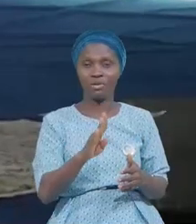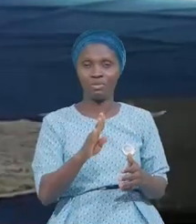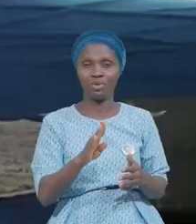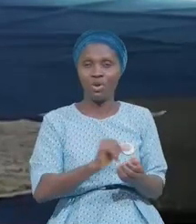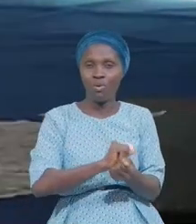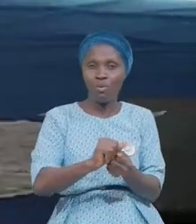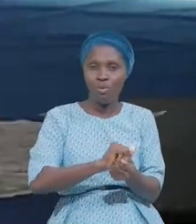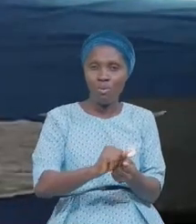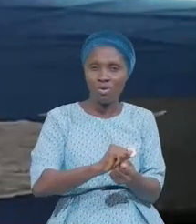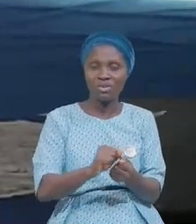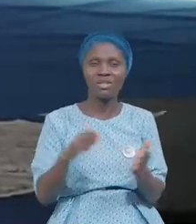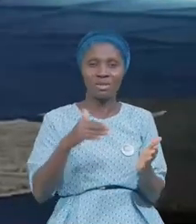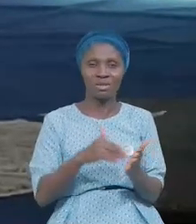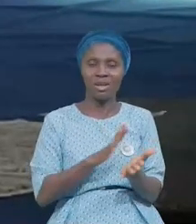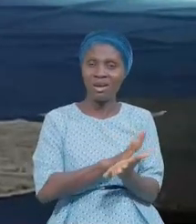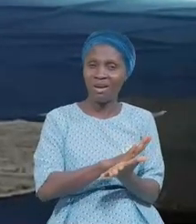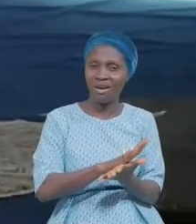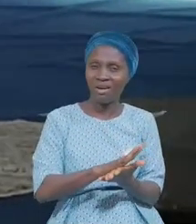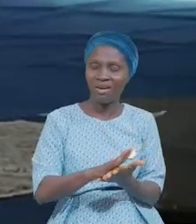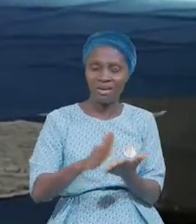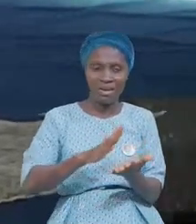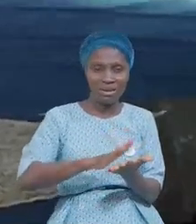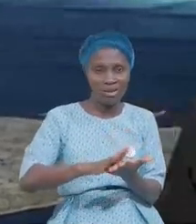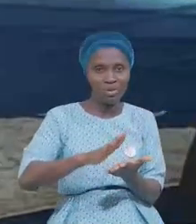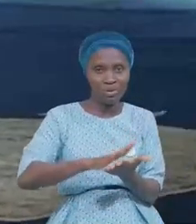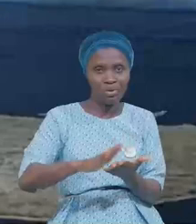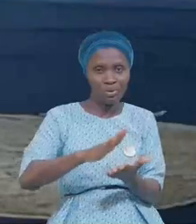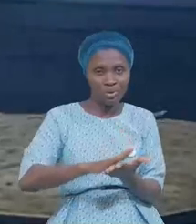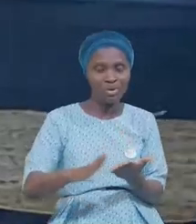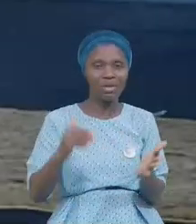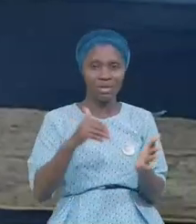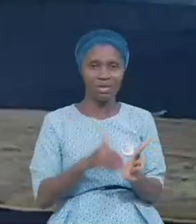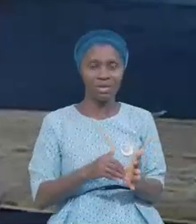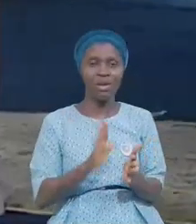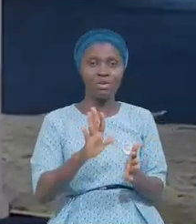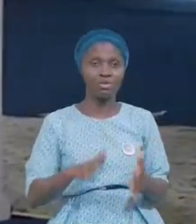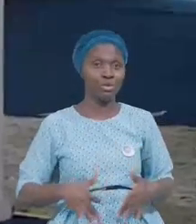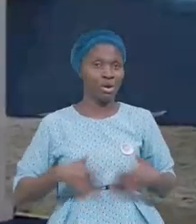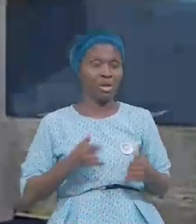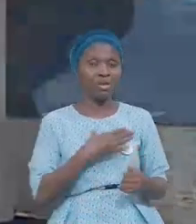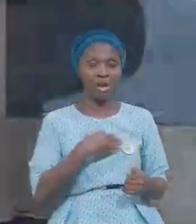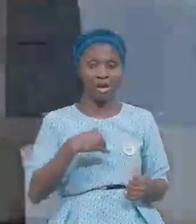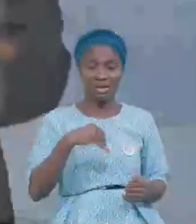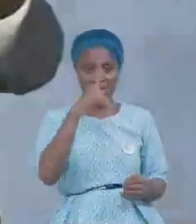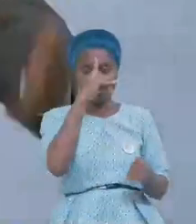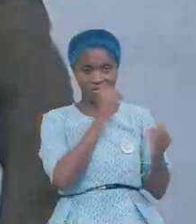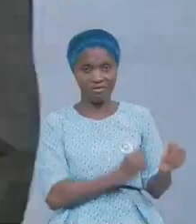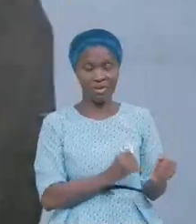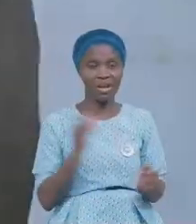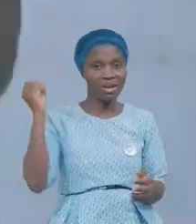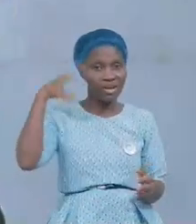encore, purifiée encore, pour que ta vie et ta foi et la grâce de Dieu en toi